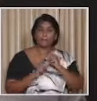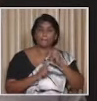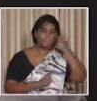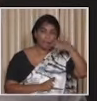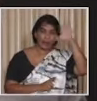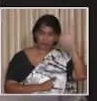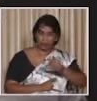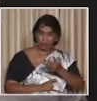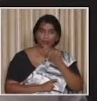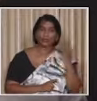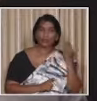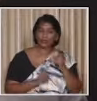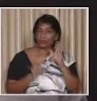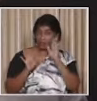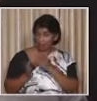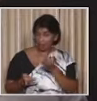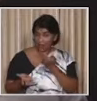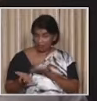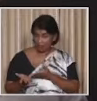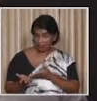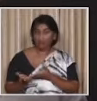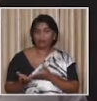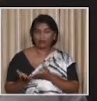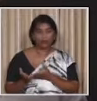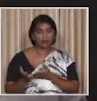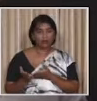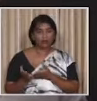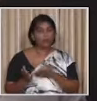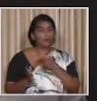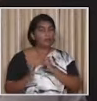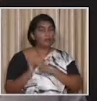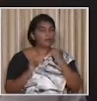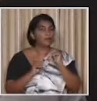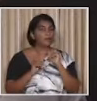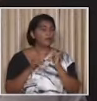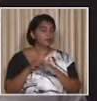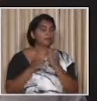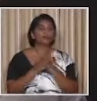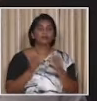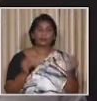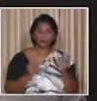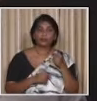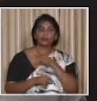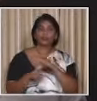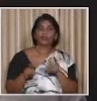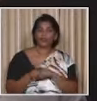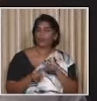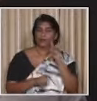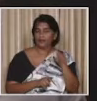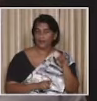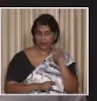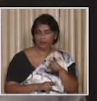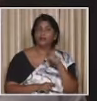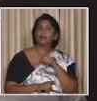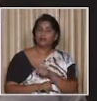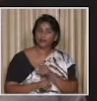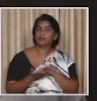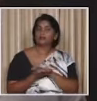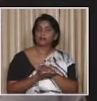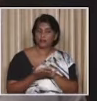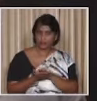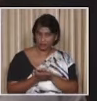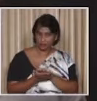ටික ගේන්න එපයි. තිබුණා නම් තිවිච්ච ජාතික ප්‍රශ්නේ අවසන් කරන්න එපයි. ඒ නිසා ඒ වැරදි. ඒ නිවැරදි